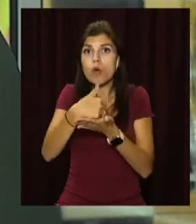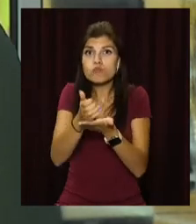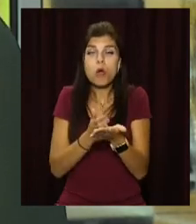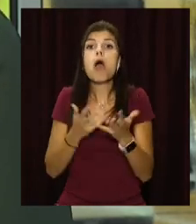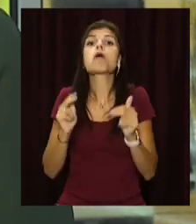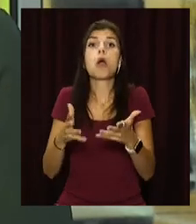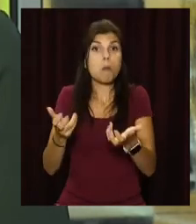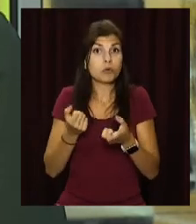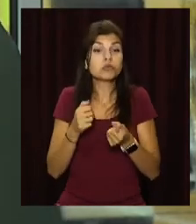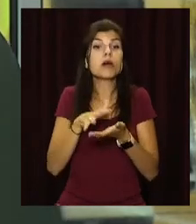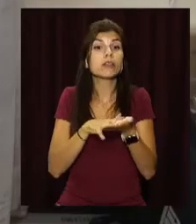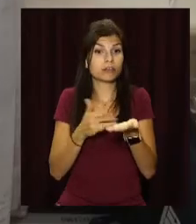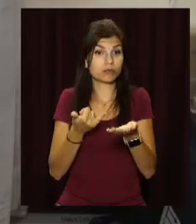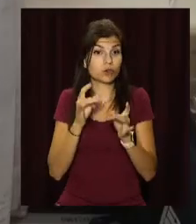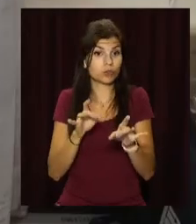наступному сюжеті.